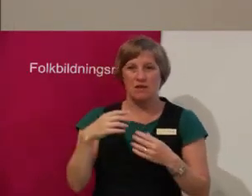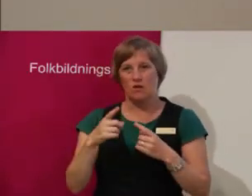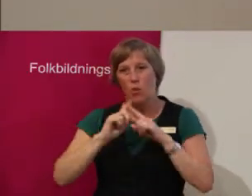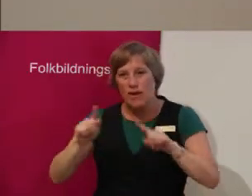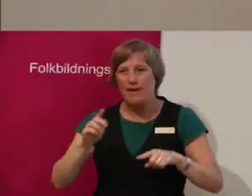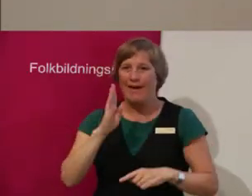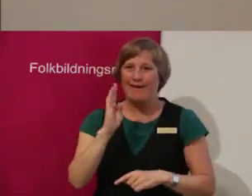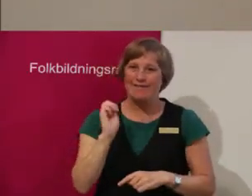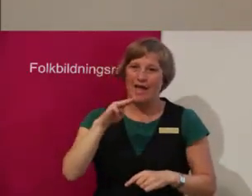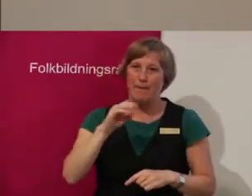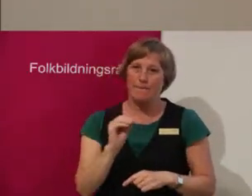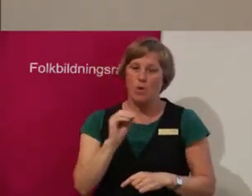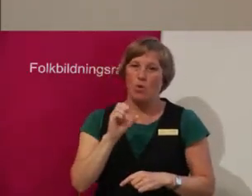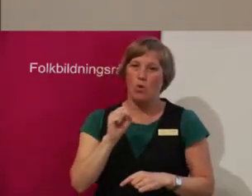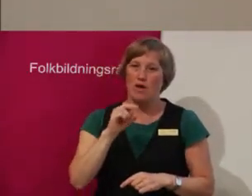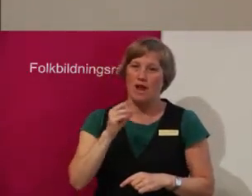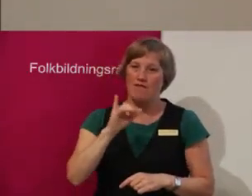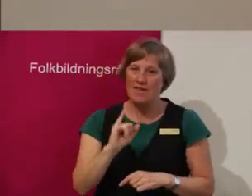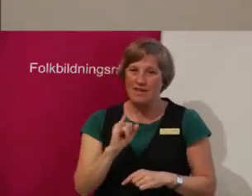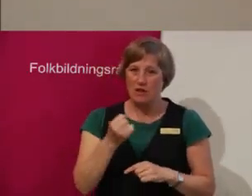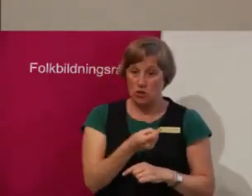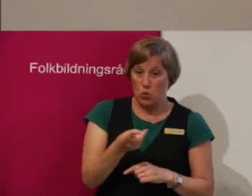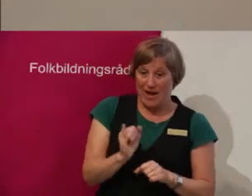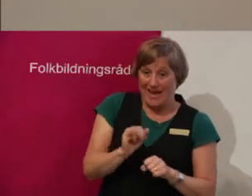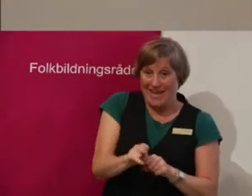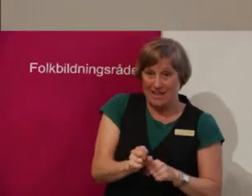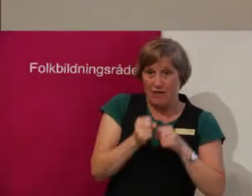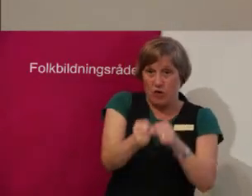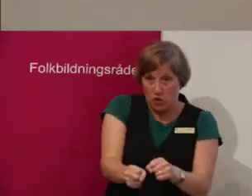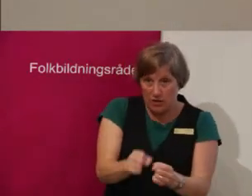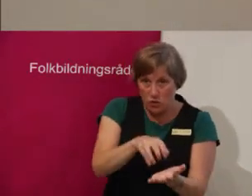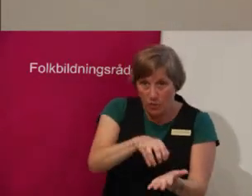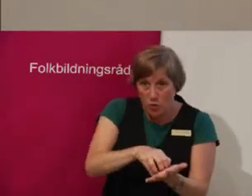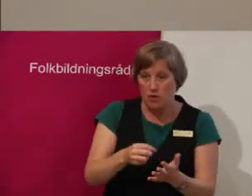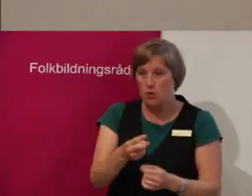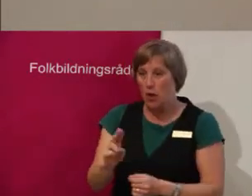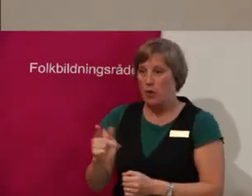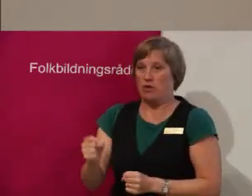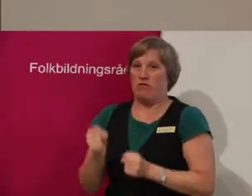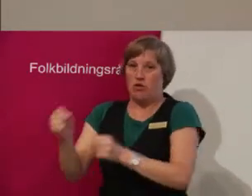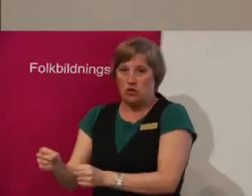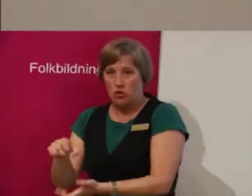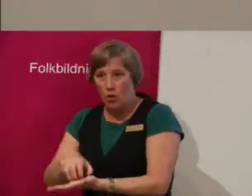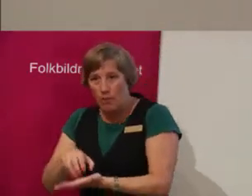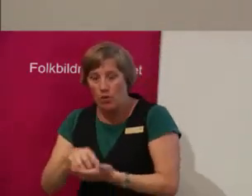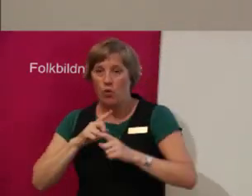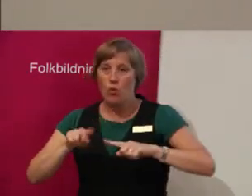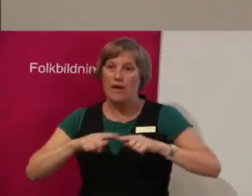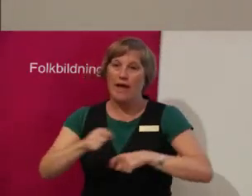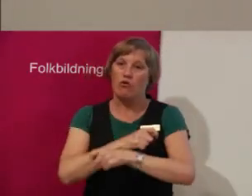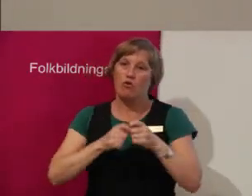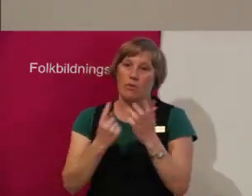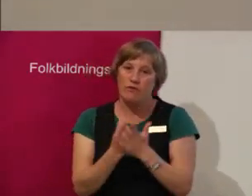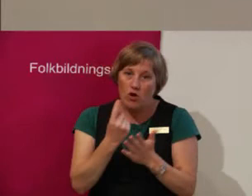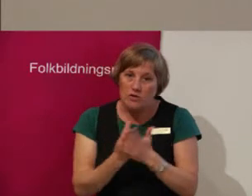demografi. Det är inflyttningskommuner, det är utflyttningskommuner. Det är olika ekonomiska förutsättningar. Olika